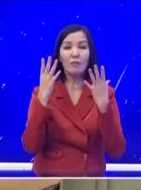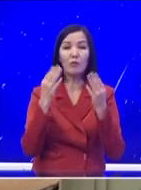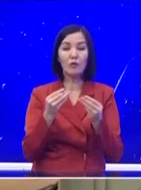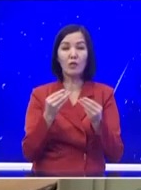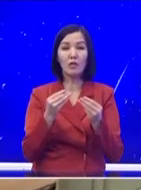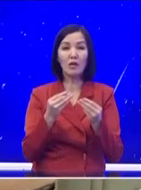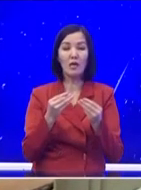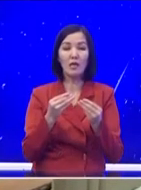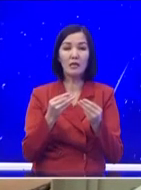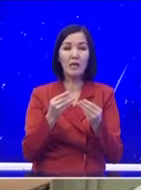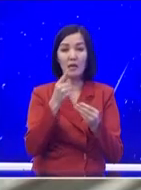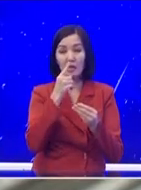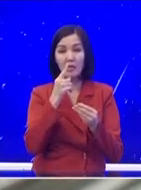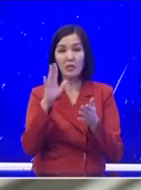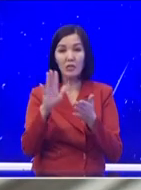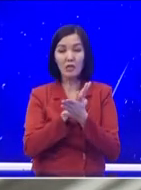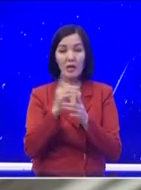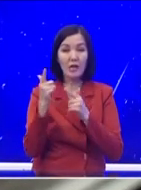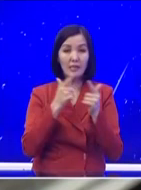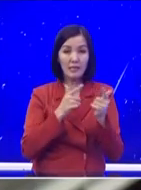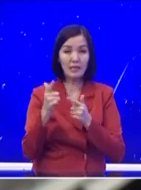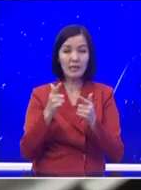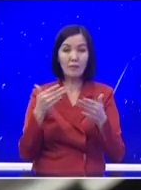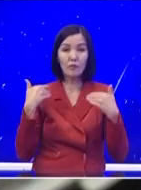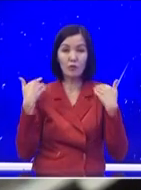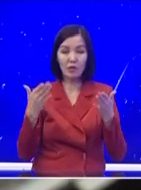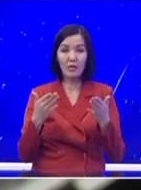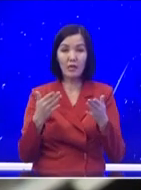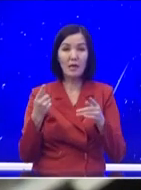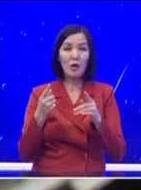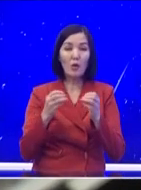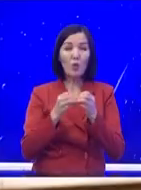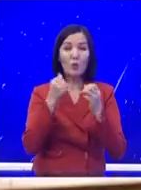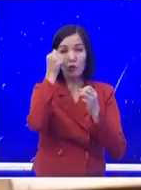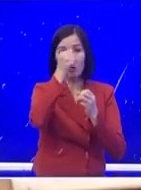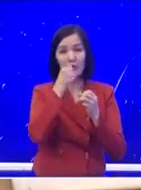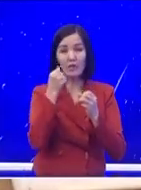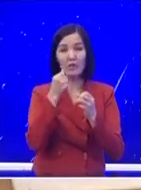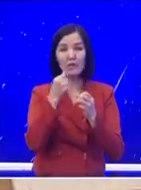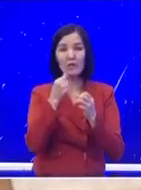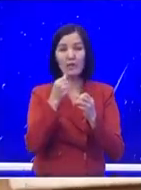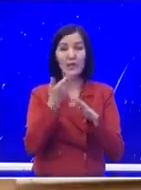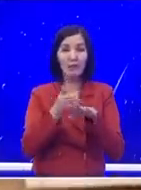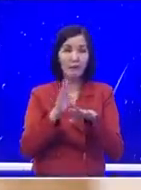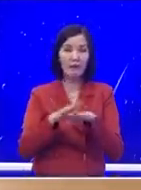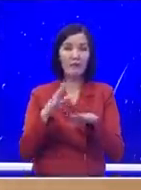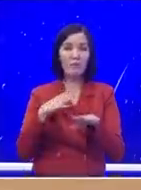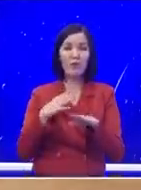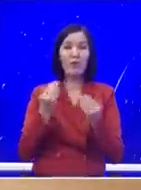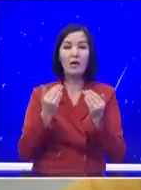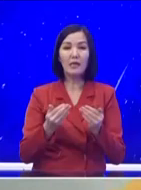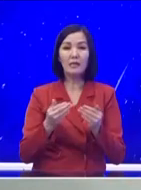қызады. Кезекті шығарылымды әзірлеп, топтастырып баспаға ұсынады. Алғашқы 10 жылдықта жұмысы біршама қиын болған.